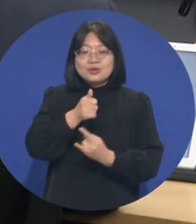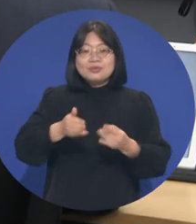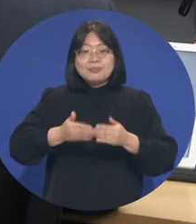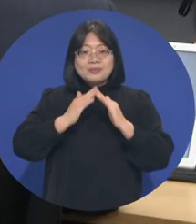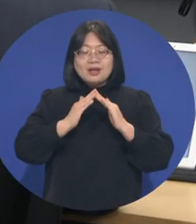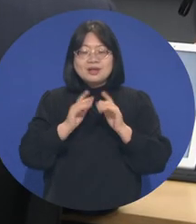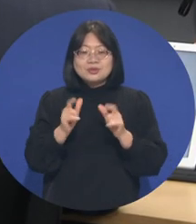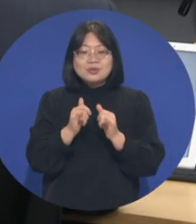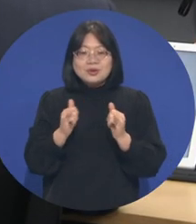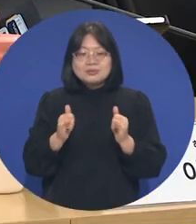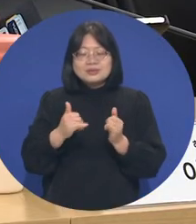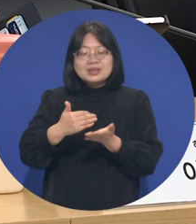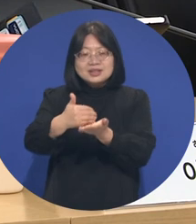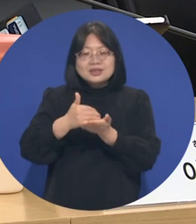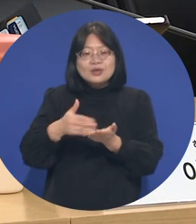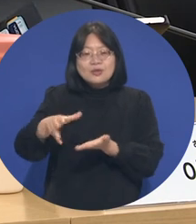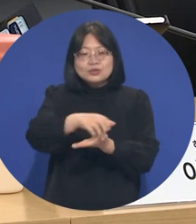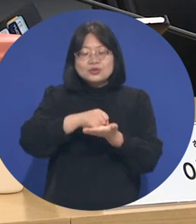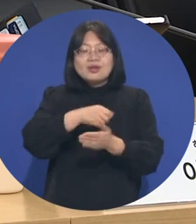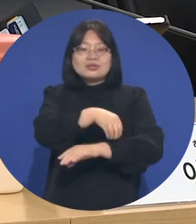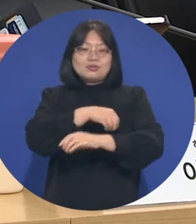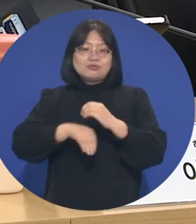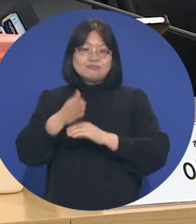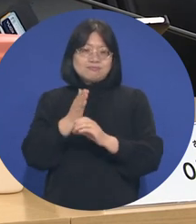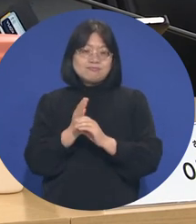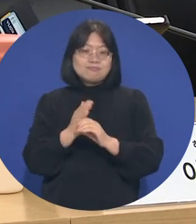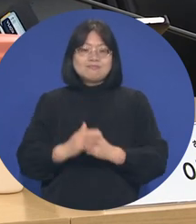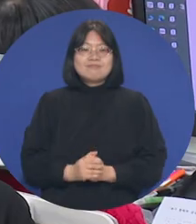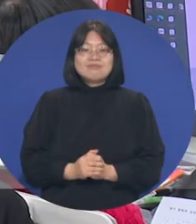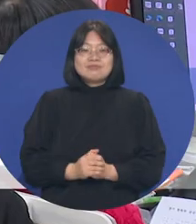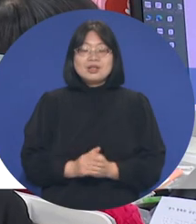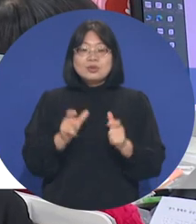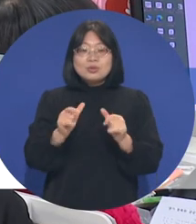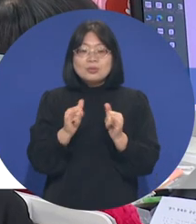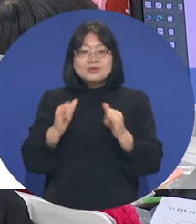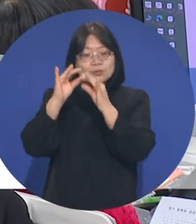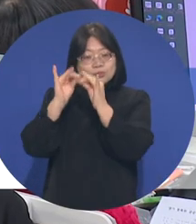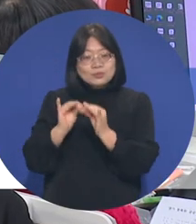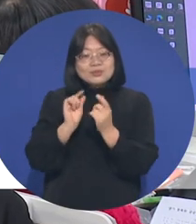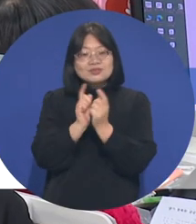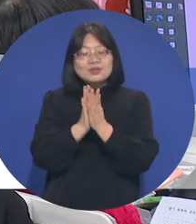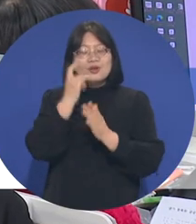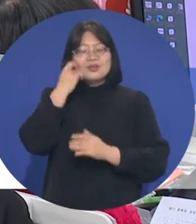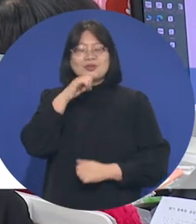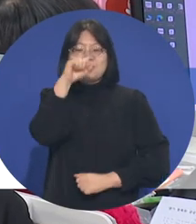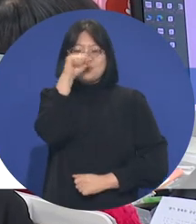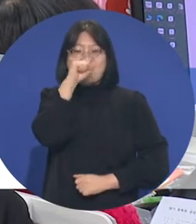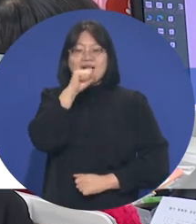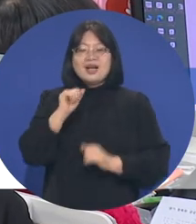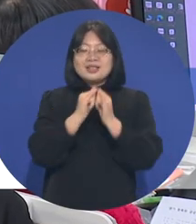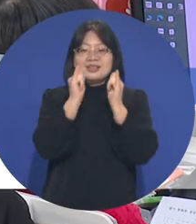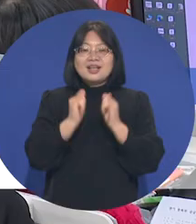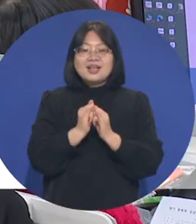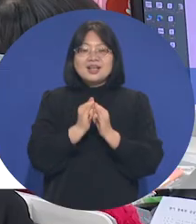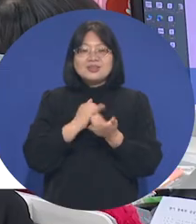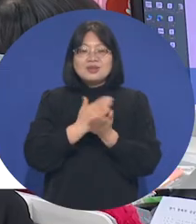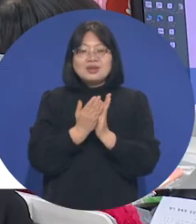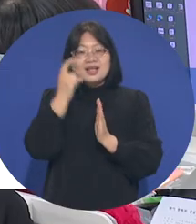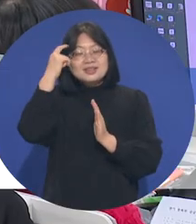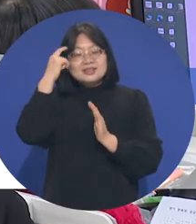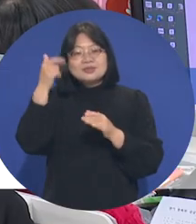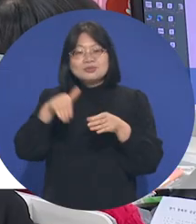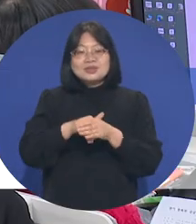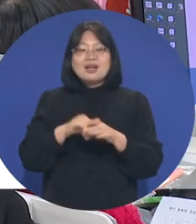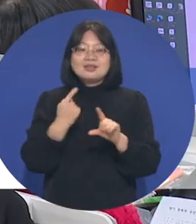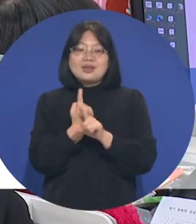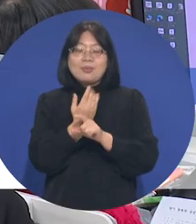개설하는 등 도민의견 수렴에 적극 나서고 있습니다 도민이 공감하고 체감하면서 사회 전반의 인식과